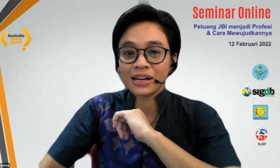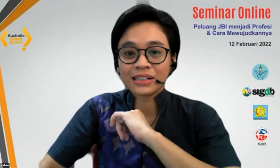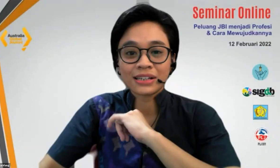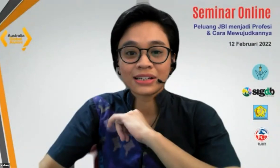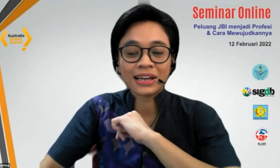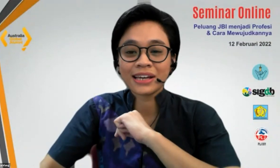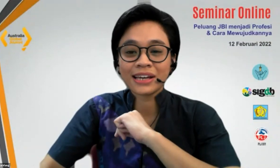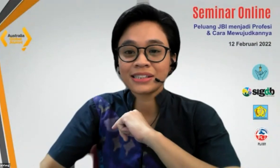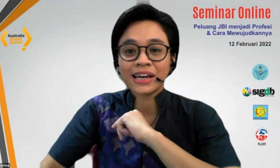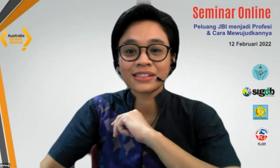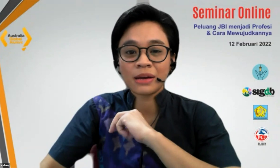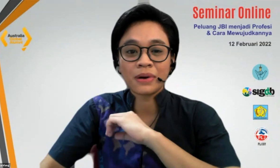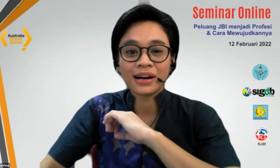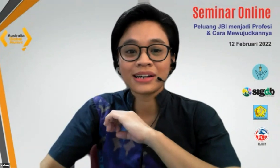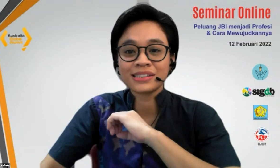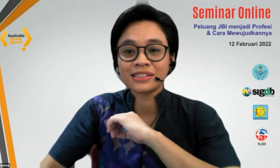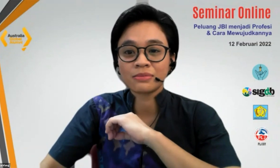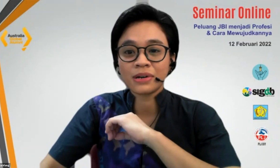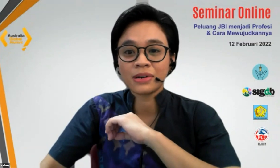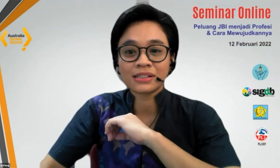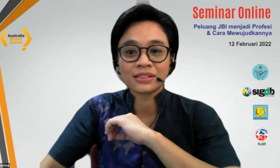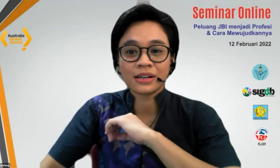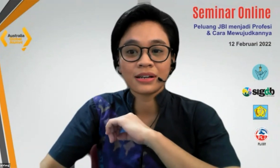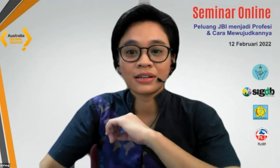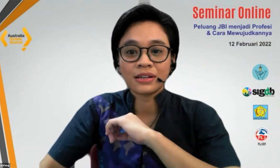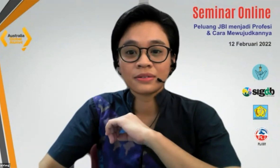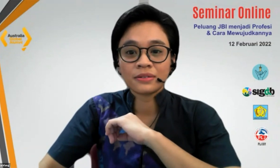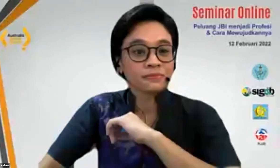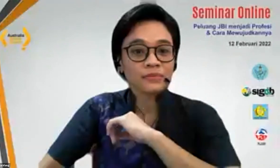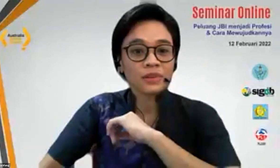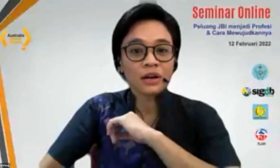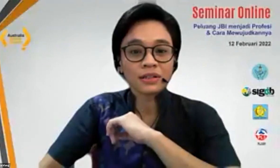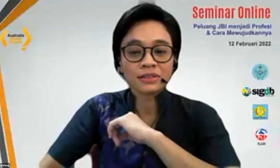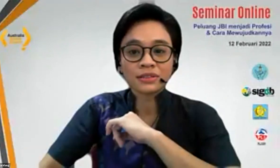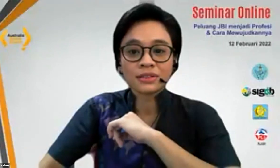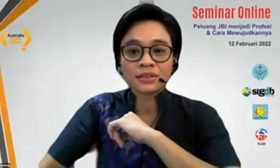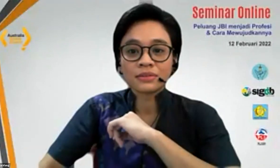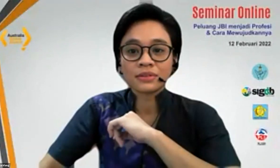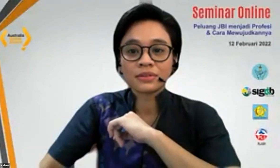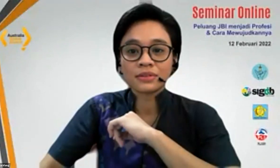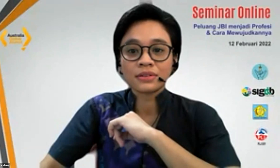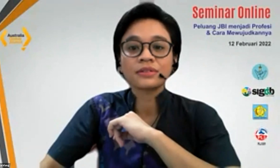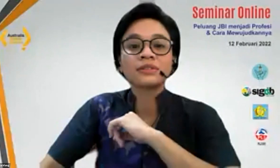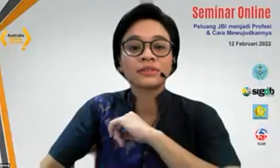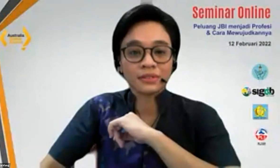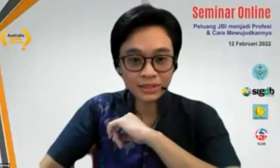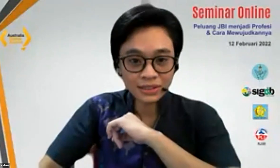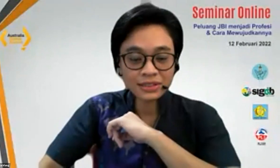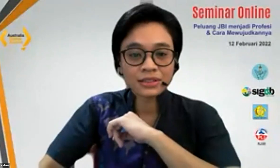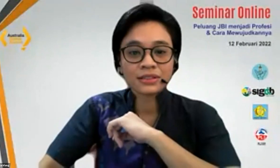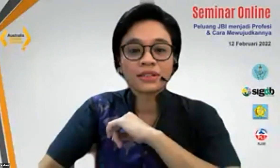nasta KMA six mana ya saya sambil